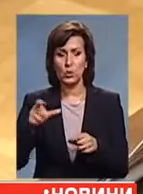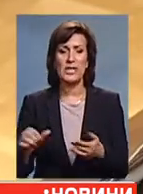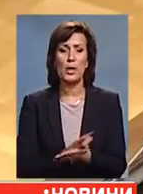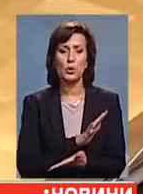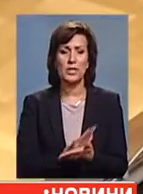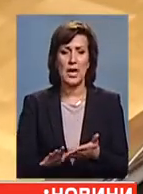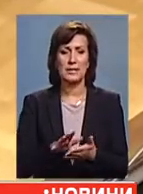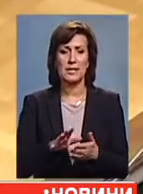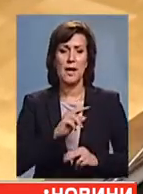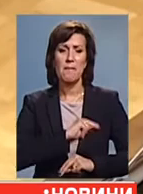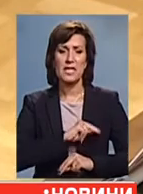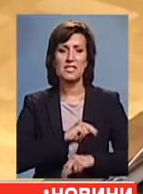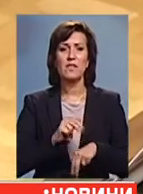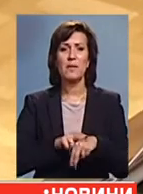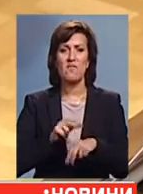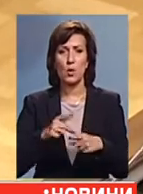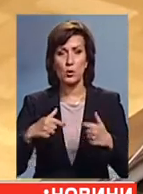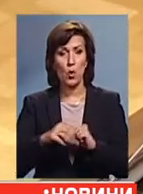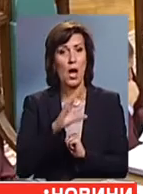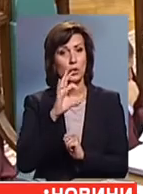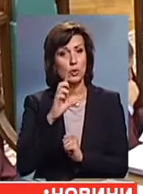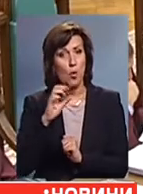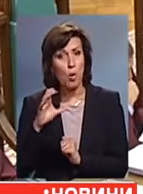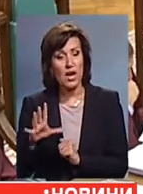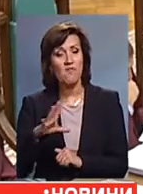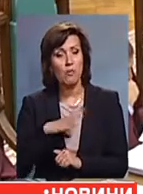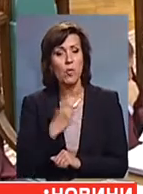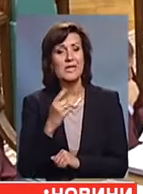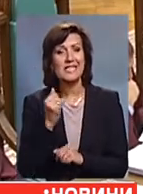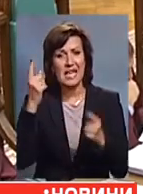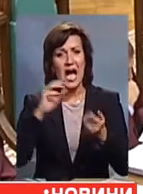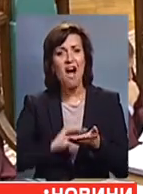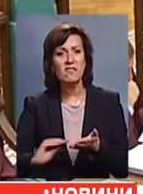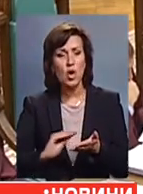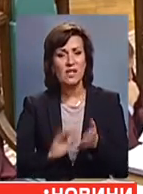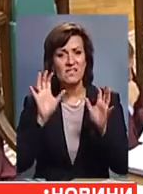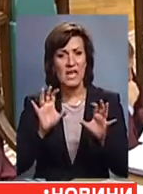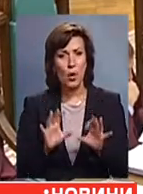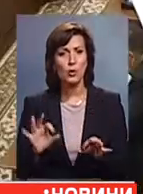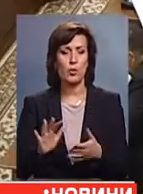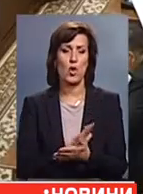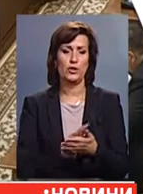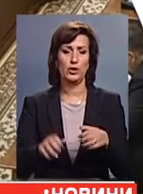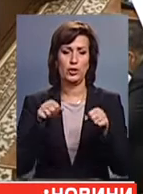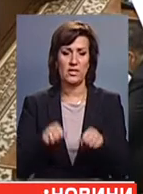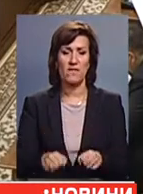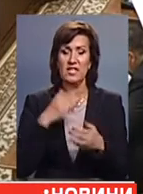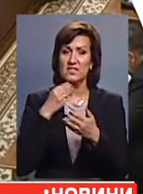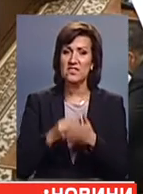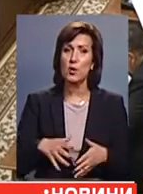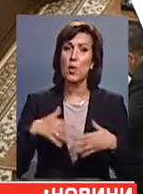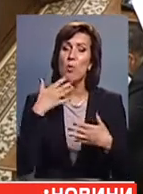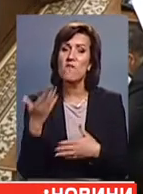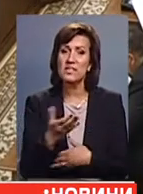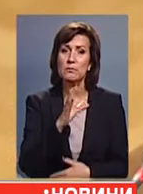працівників правоохоронних органів. А Єгор Соболєв був одним з авторів закону про очищення влади. У своєму виступі